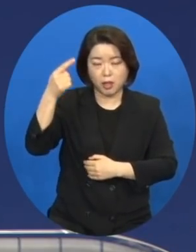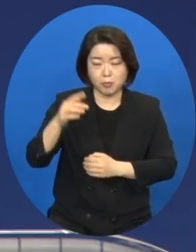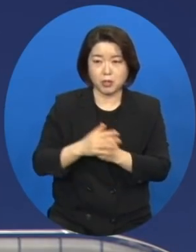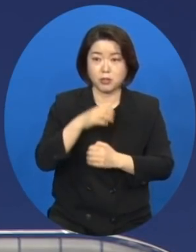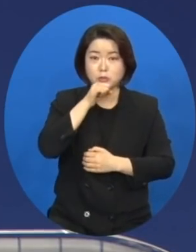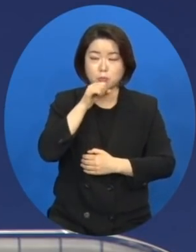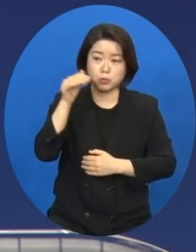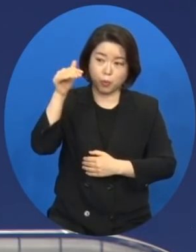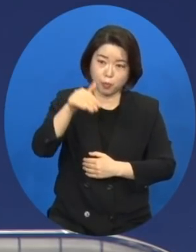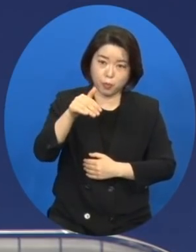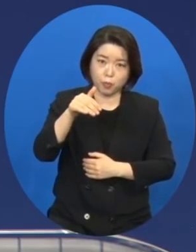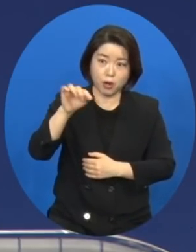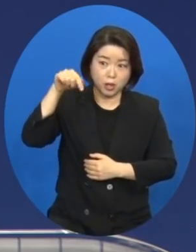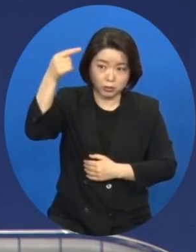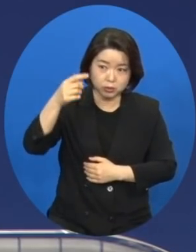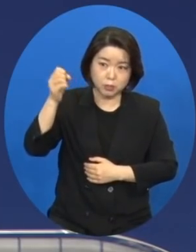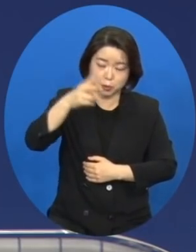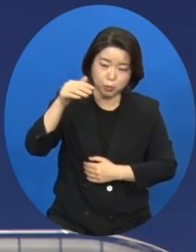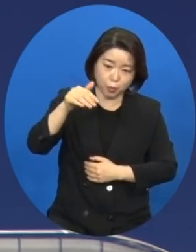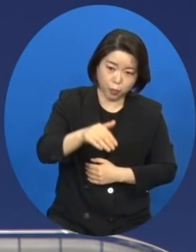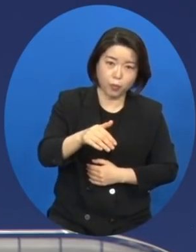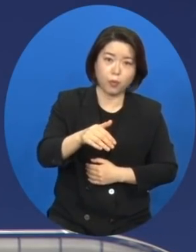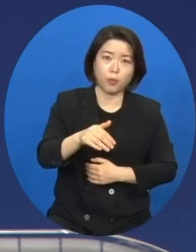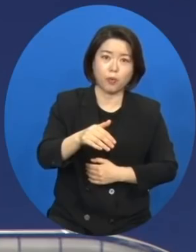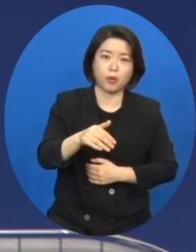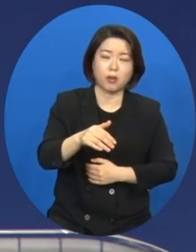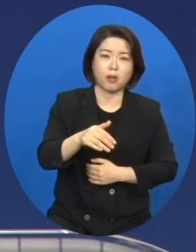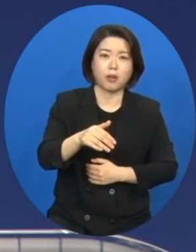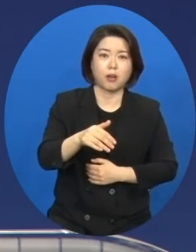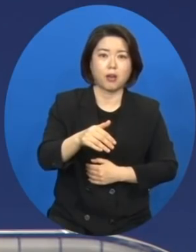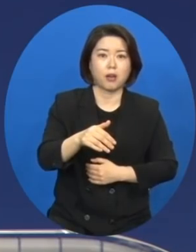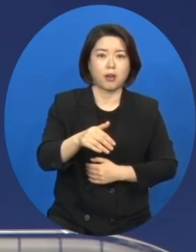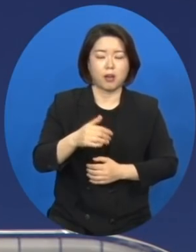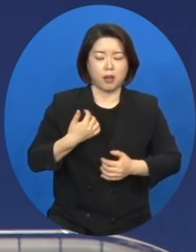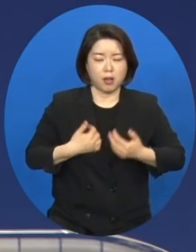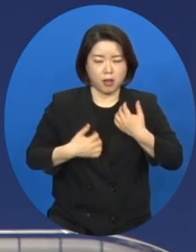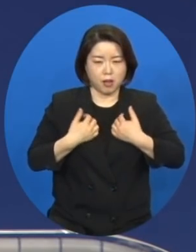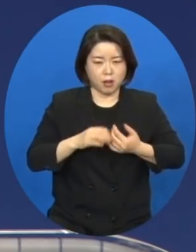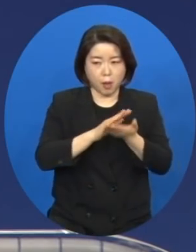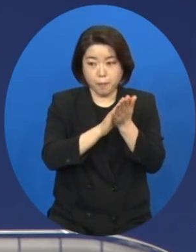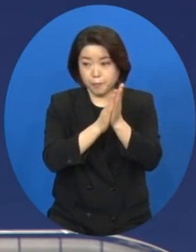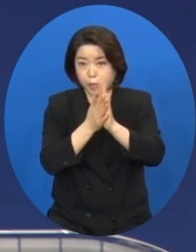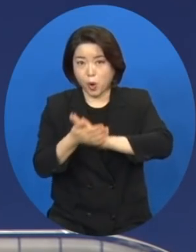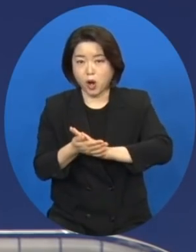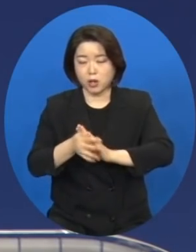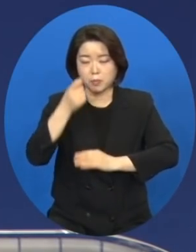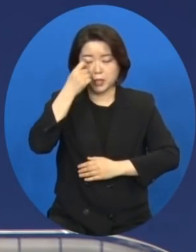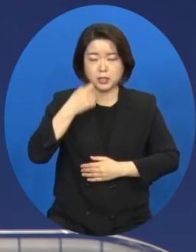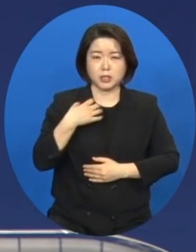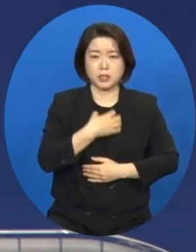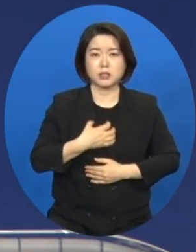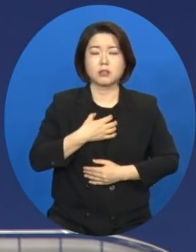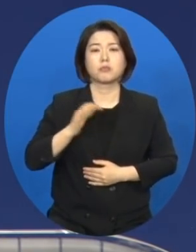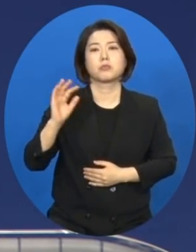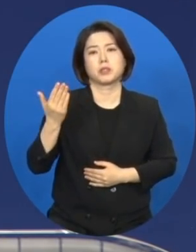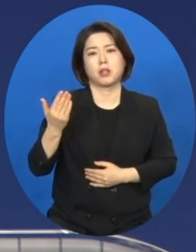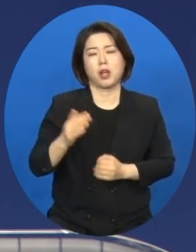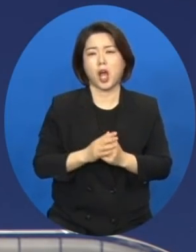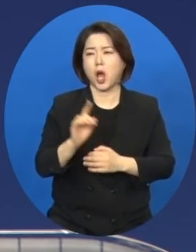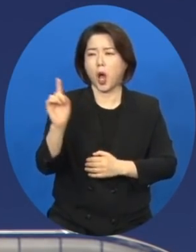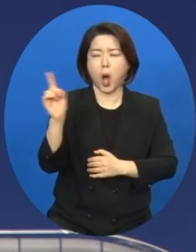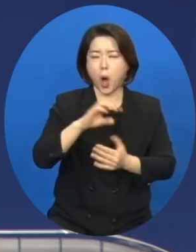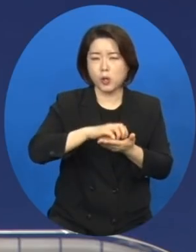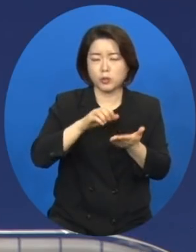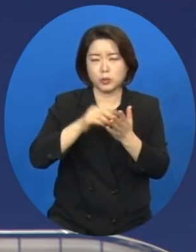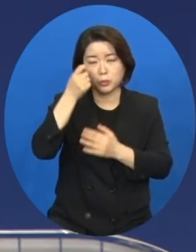떨어졌습니다. 그 다음 학기에 또 떨어졌습니다. 기쁨이 변하여 슬픔이 되는데요, 어느 정도로